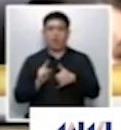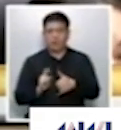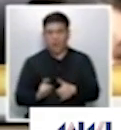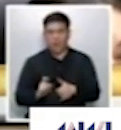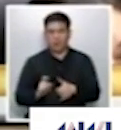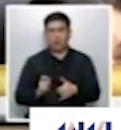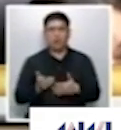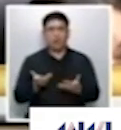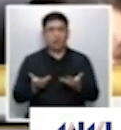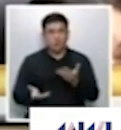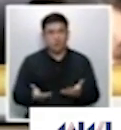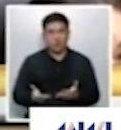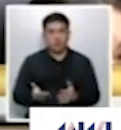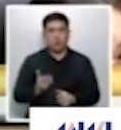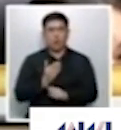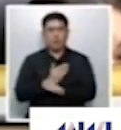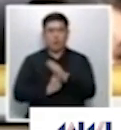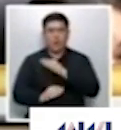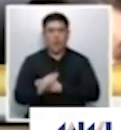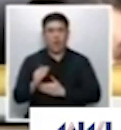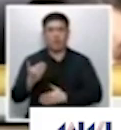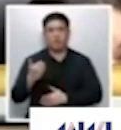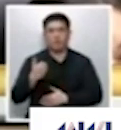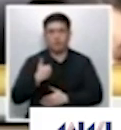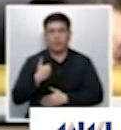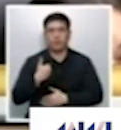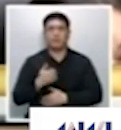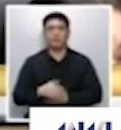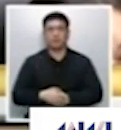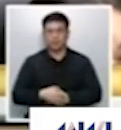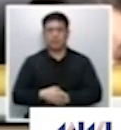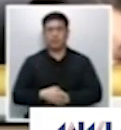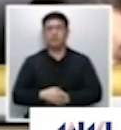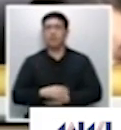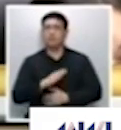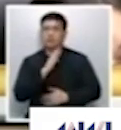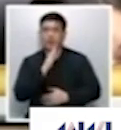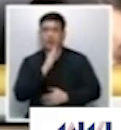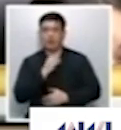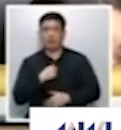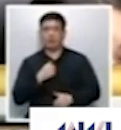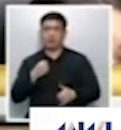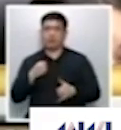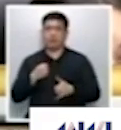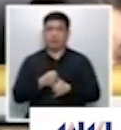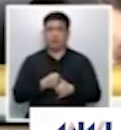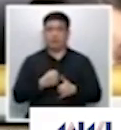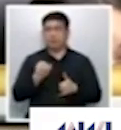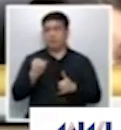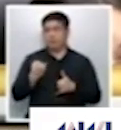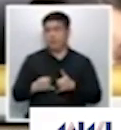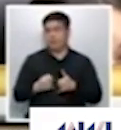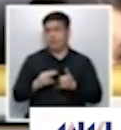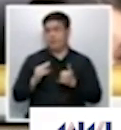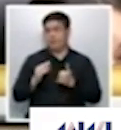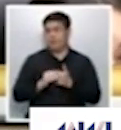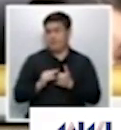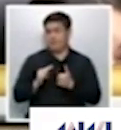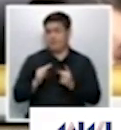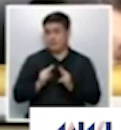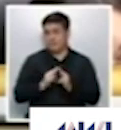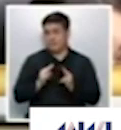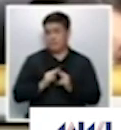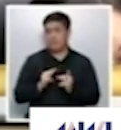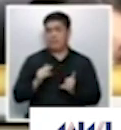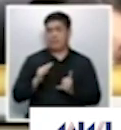การบางครั้งเมื่อกระทำความผิดเสร็จแล้วก็ยังฆ่าเพื่อปิ